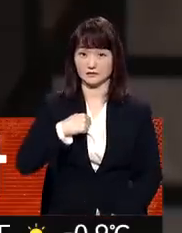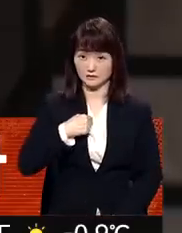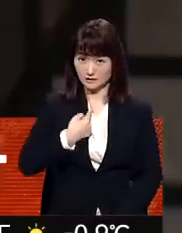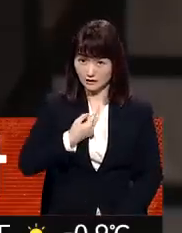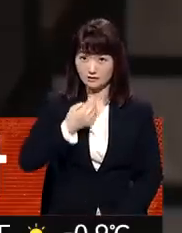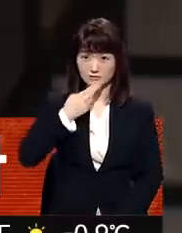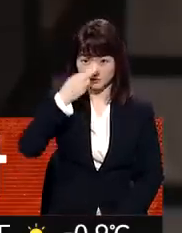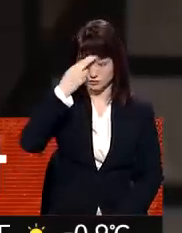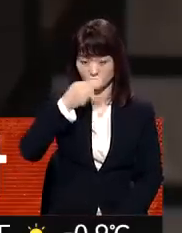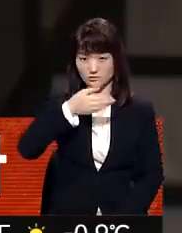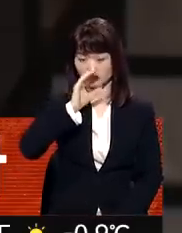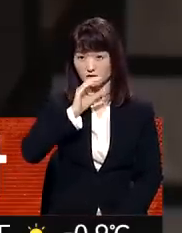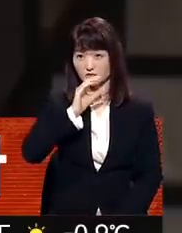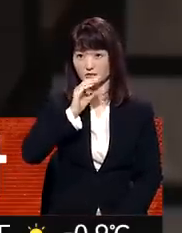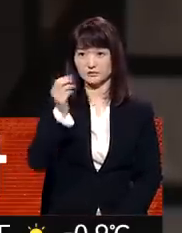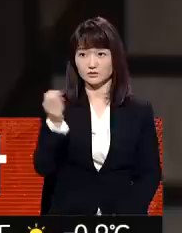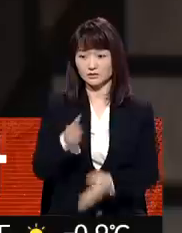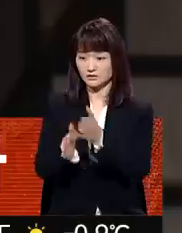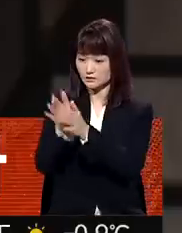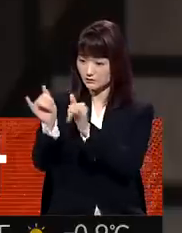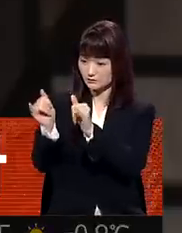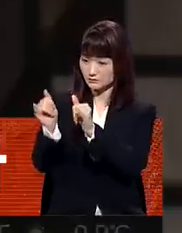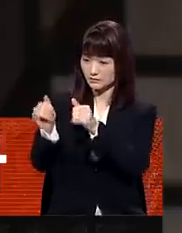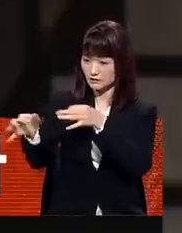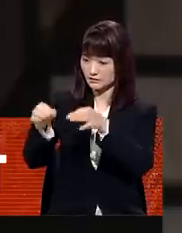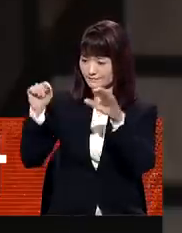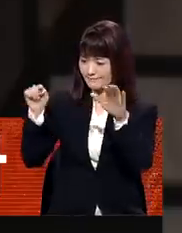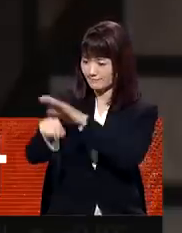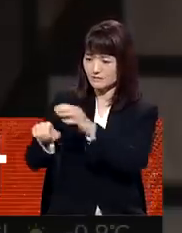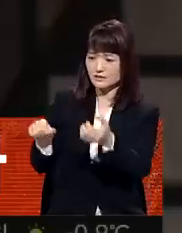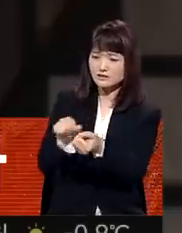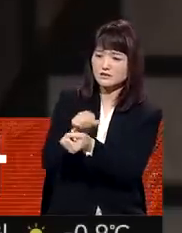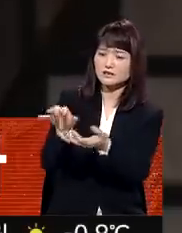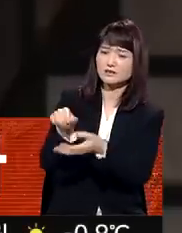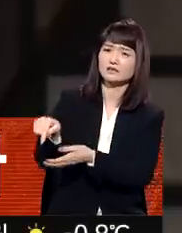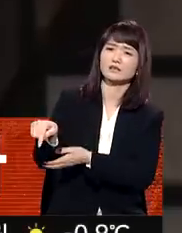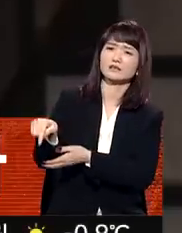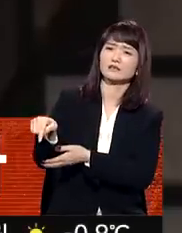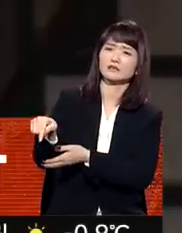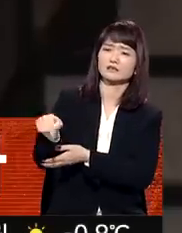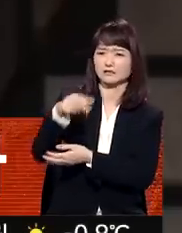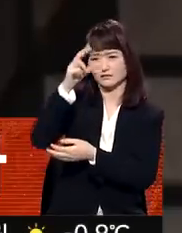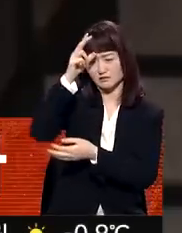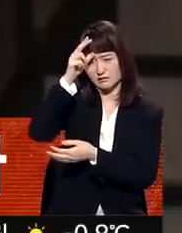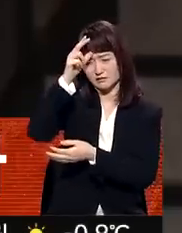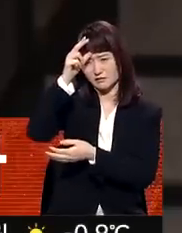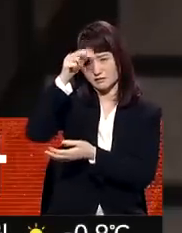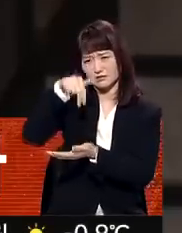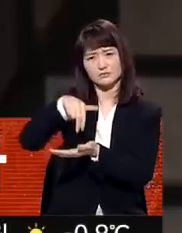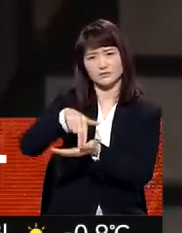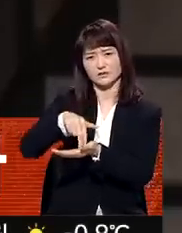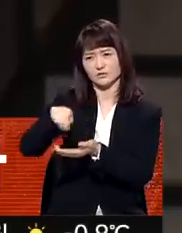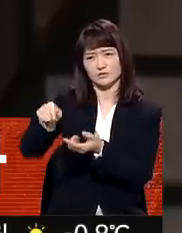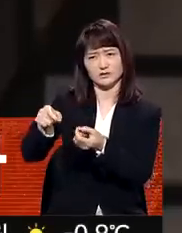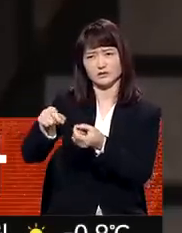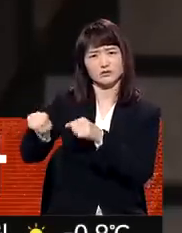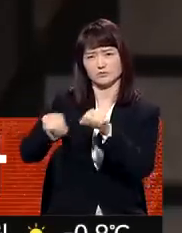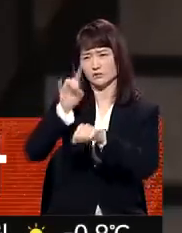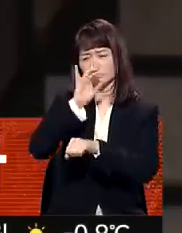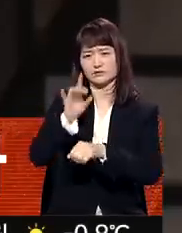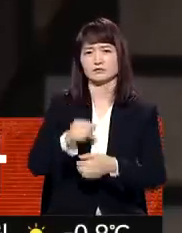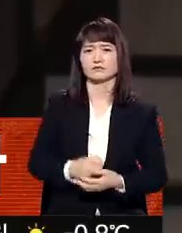그 술 먹는 정도를 지나서 일반 시민들이 있는 카페에 가서 난동 부리는 것 그런 민중의 지팡이로서 정말 해서는 안 되는 일이라고 말씀을